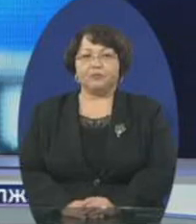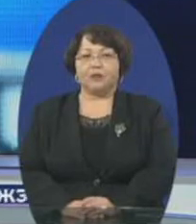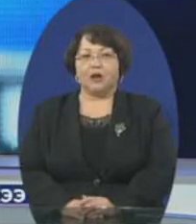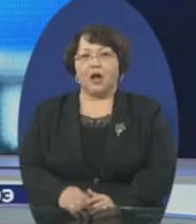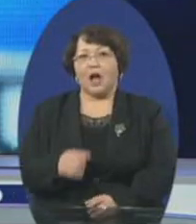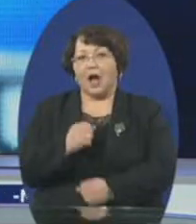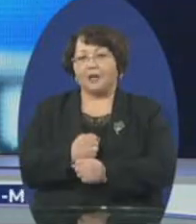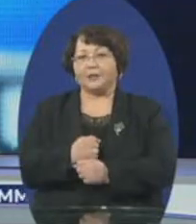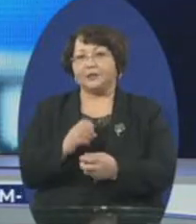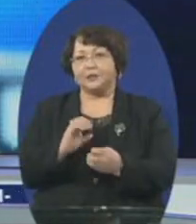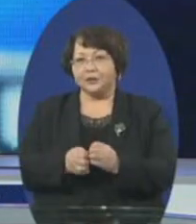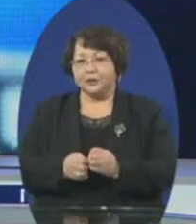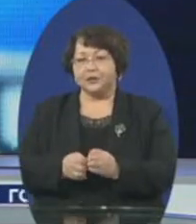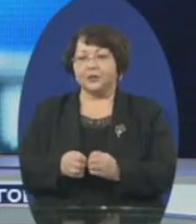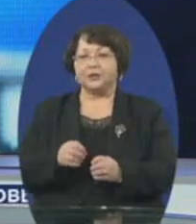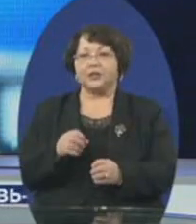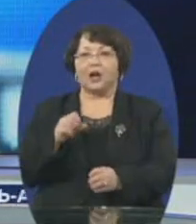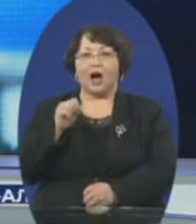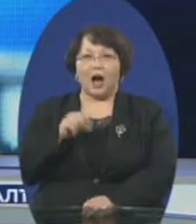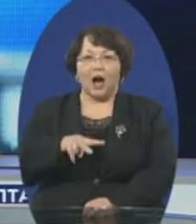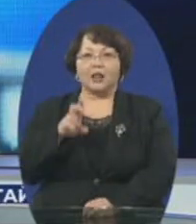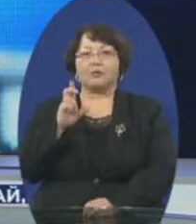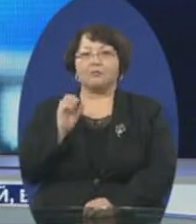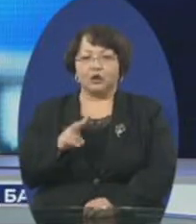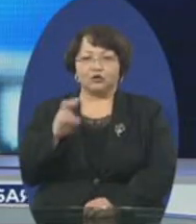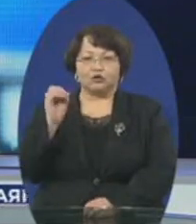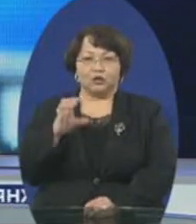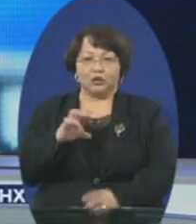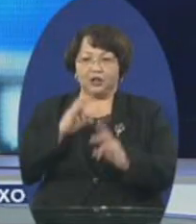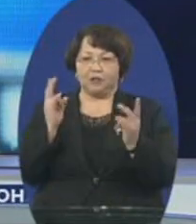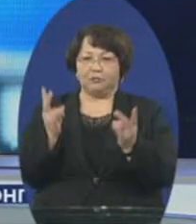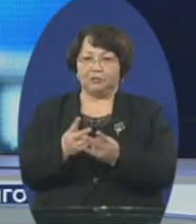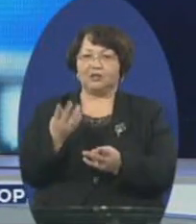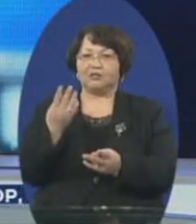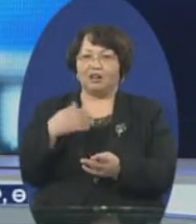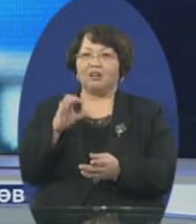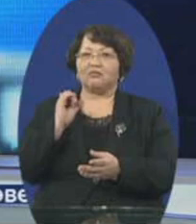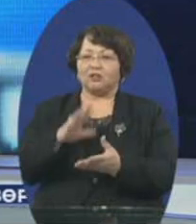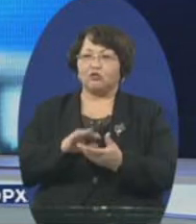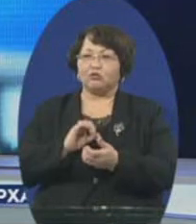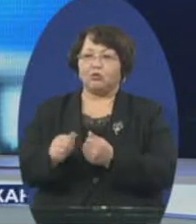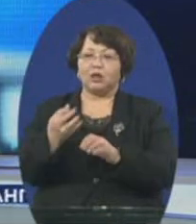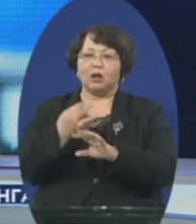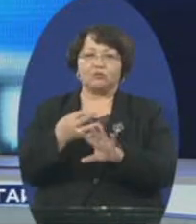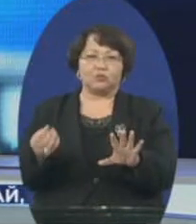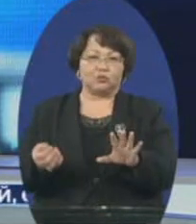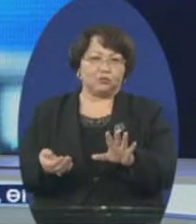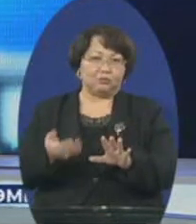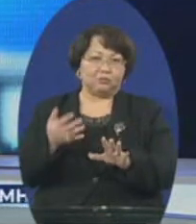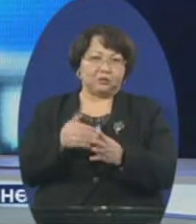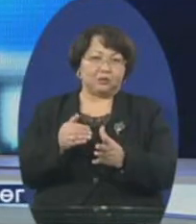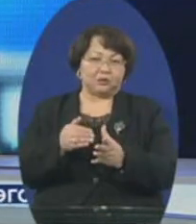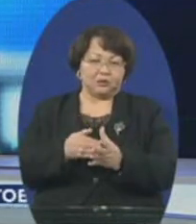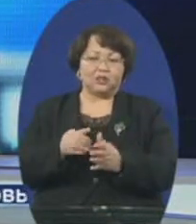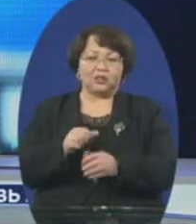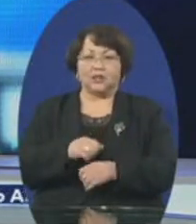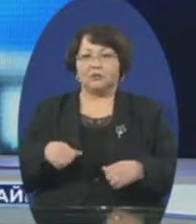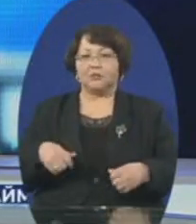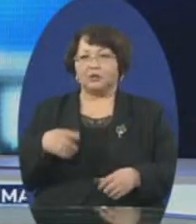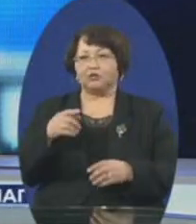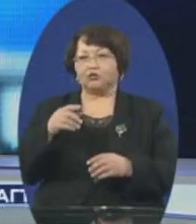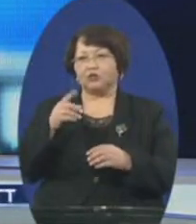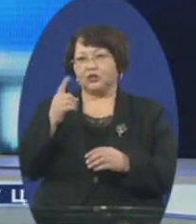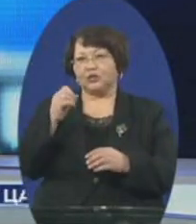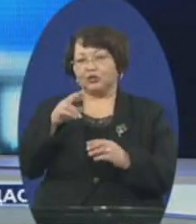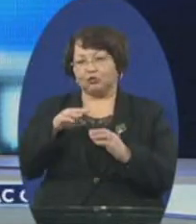Өдөр ажил хөдөлмөр эрхэлж аль бие ёсоор нийгмийн даатгалд төлдөг 800 гаруй мянган иргэн бий. Тэдний олонх нь 1 сая болон түүнээс доош орлоготой байна. Энэ